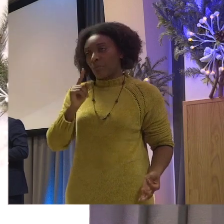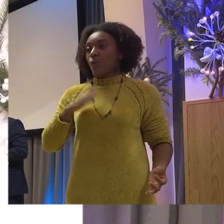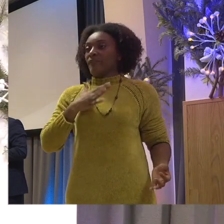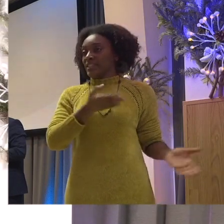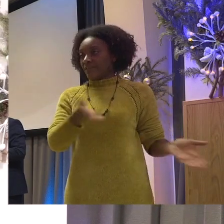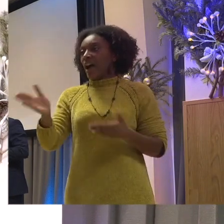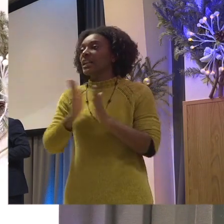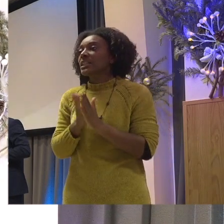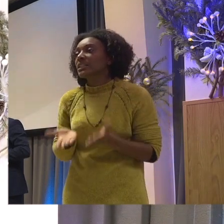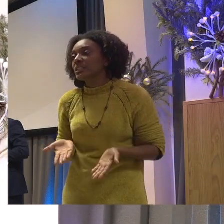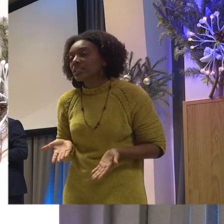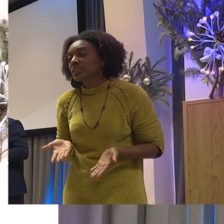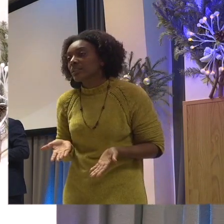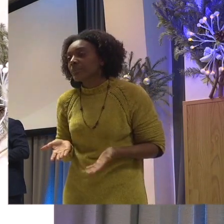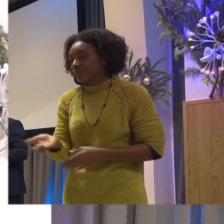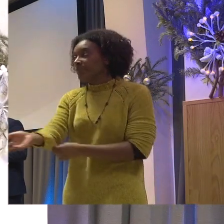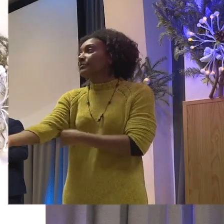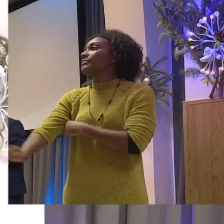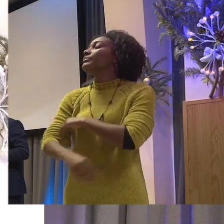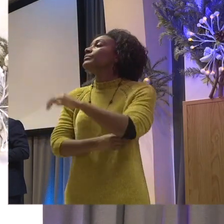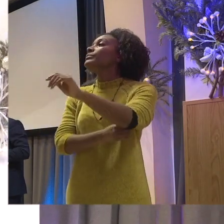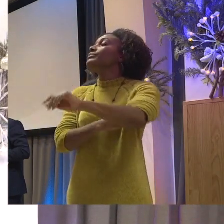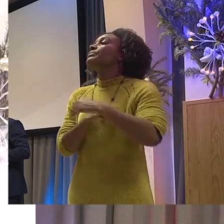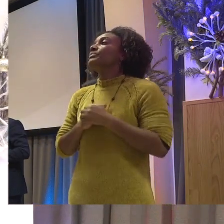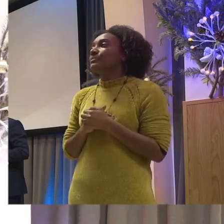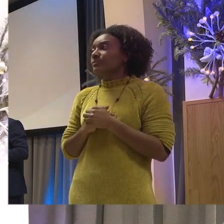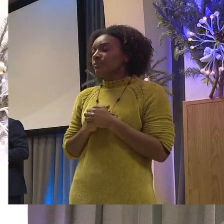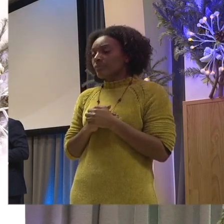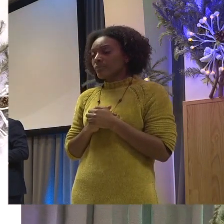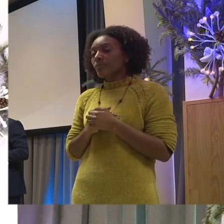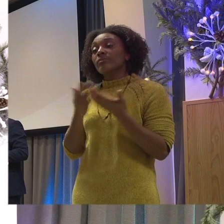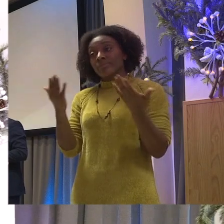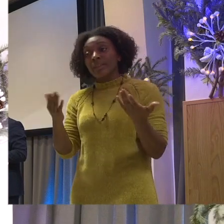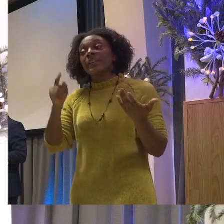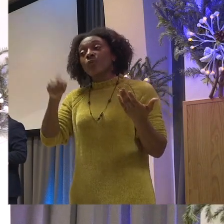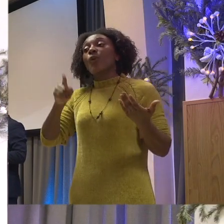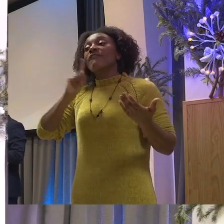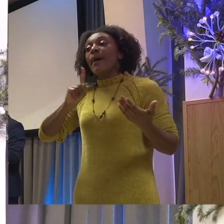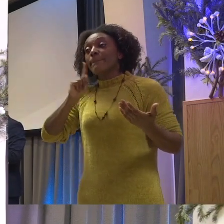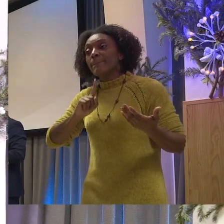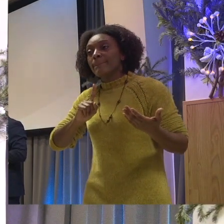Tite chapitre 2, verset 4, toujours, il nous est dit que les femmes doivent être soumises à leur mari.